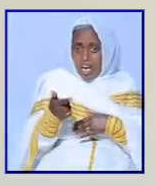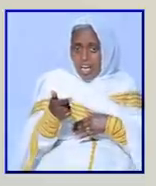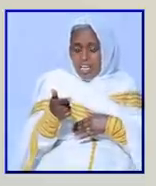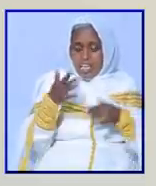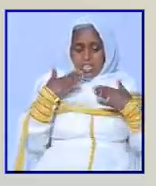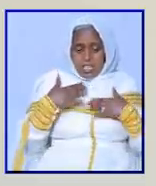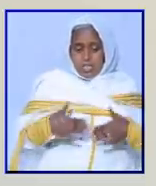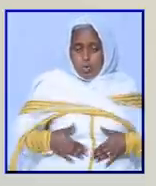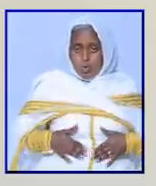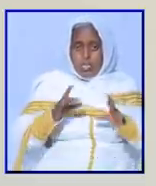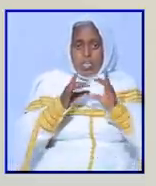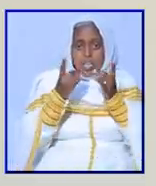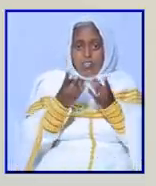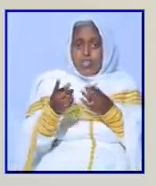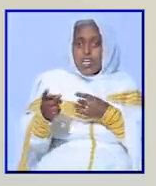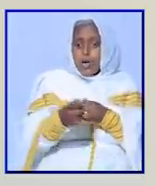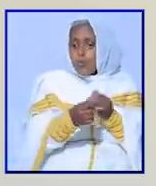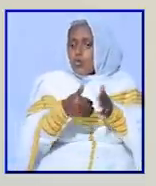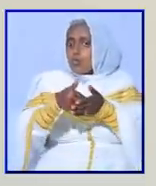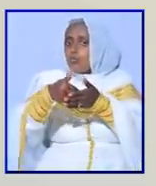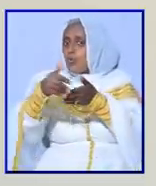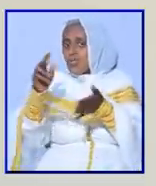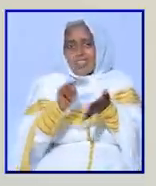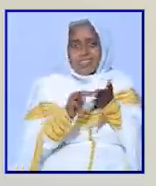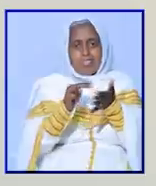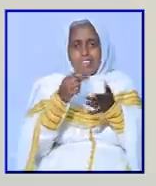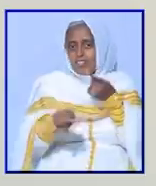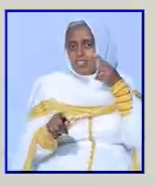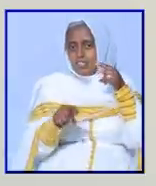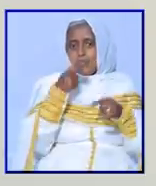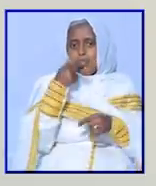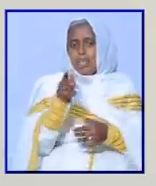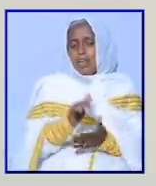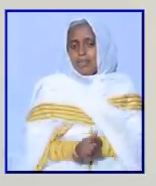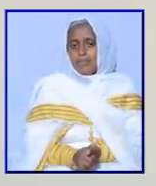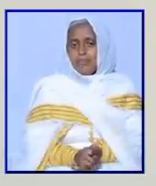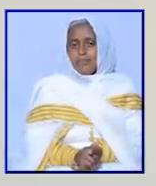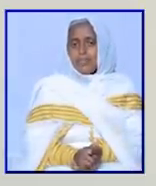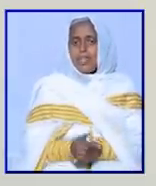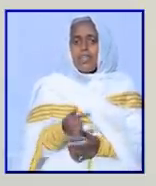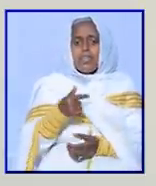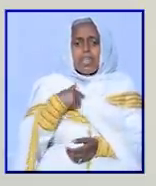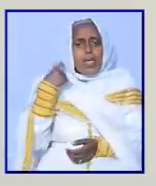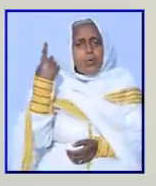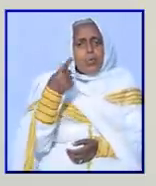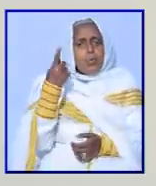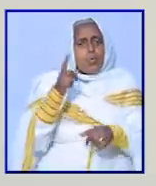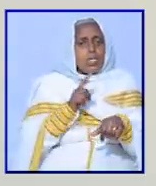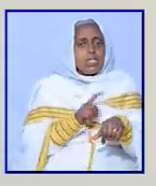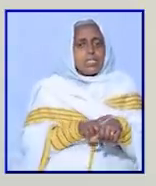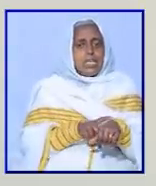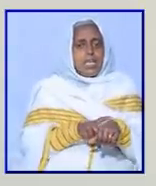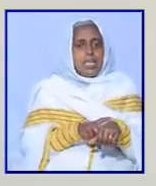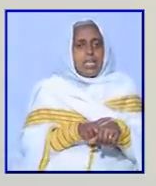ብላ የሰውነት ክፍል ከመሆን ውጭ መሆን አትችልም ይላል። እኔ ሁሉ